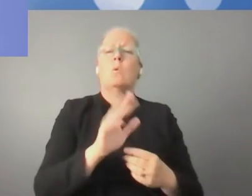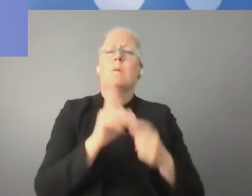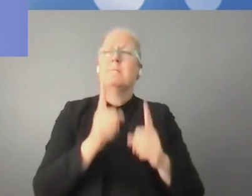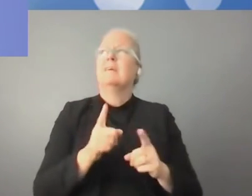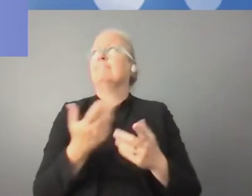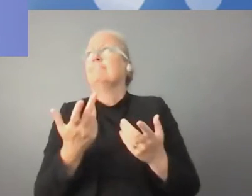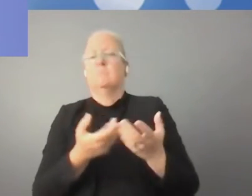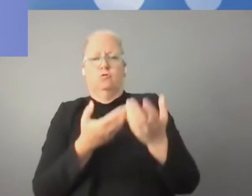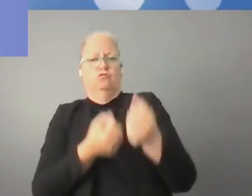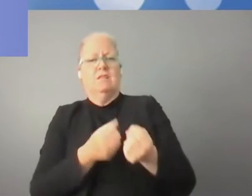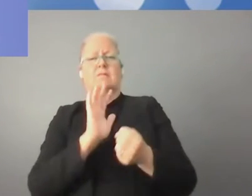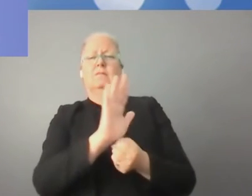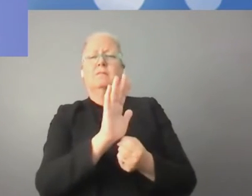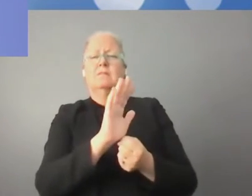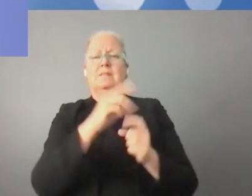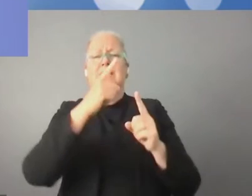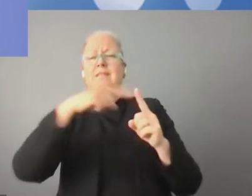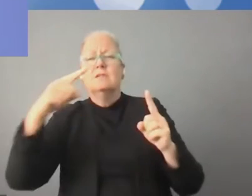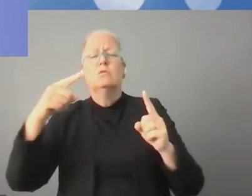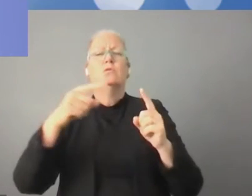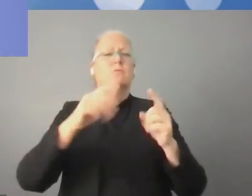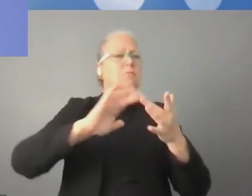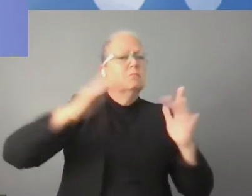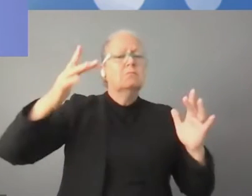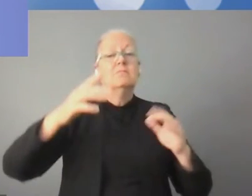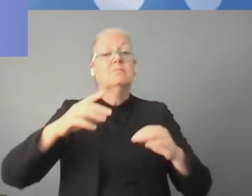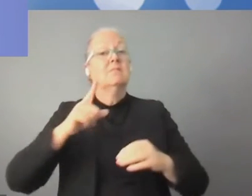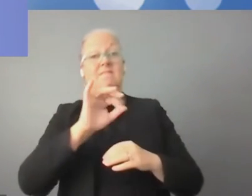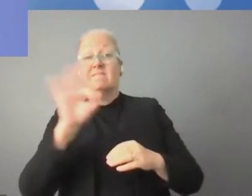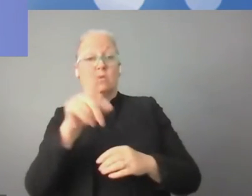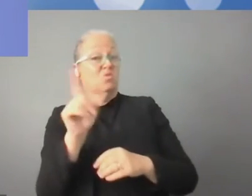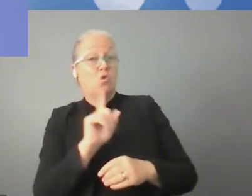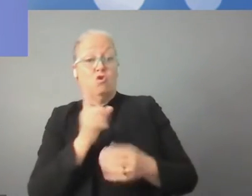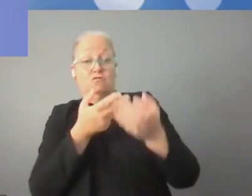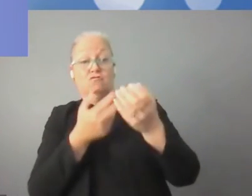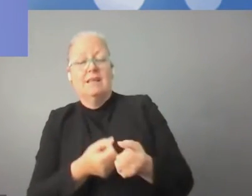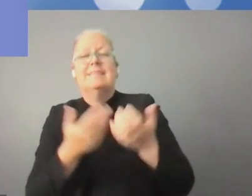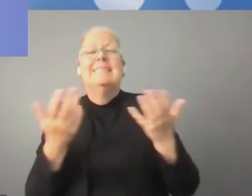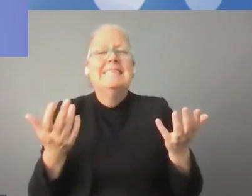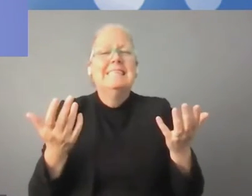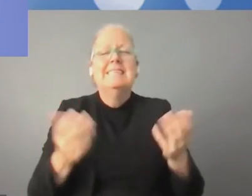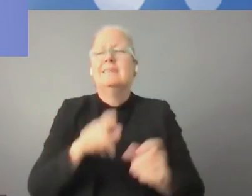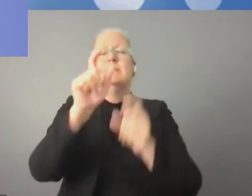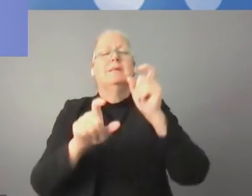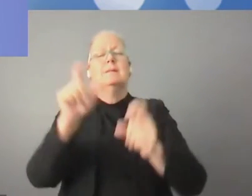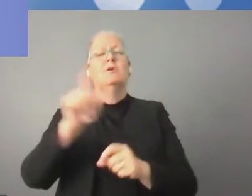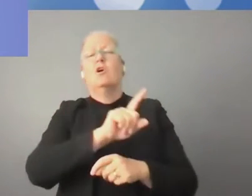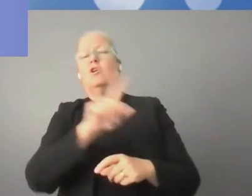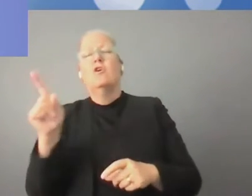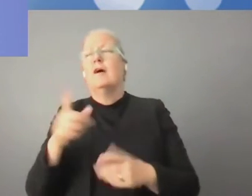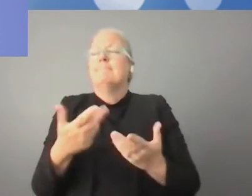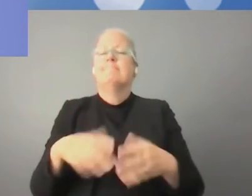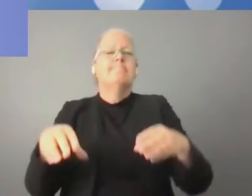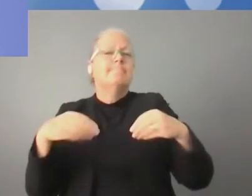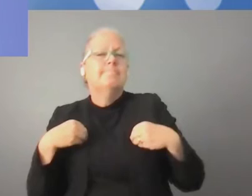области информационных технологий. Но дело не только в навыках, но также и во всем более широком контексте, то есть в доверии, в